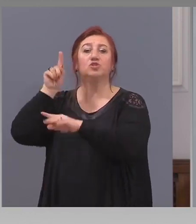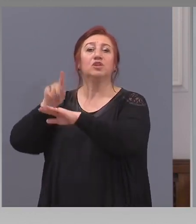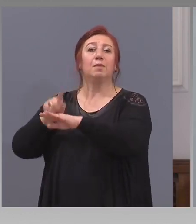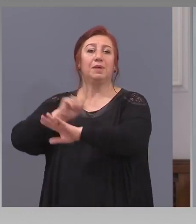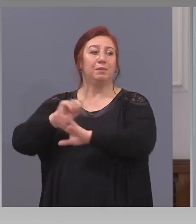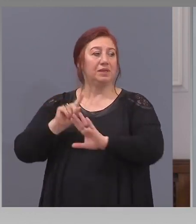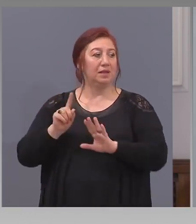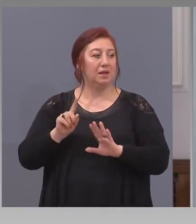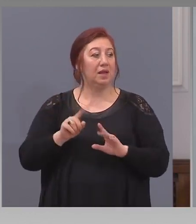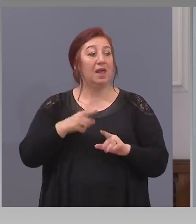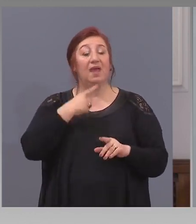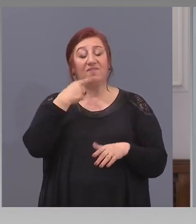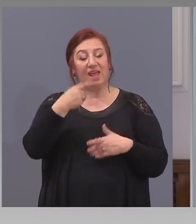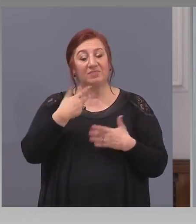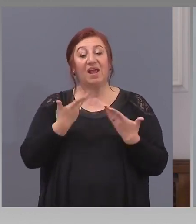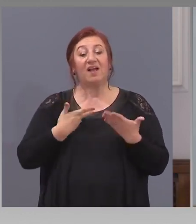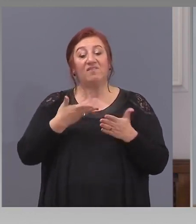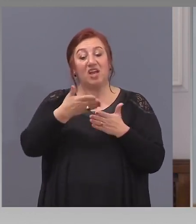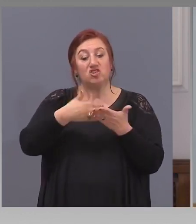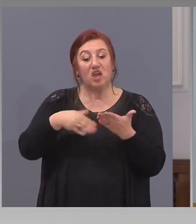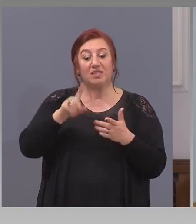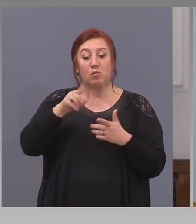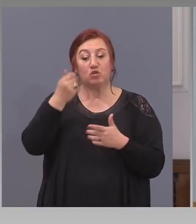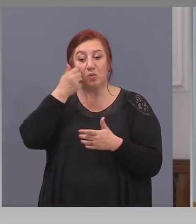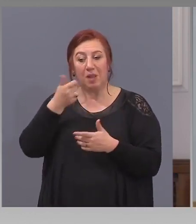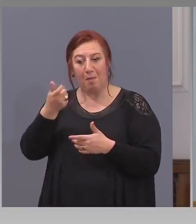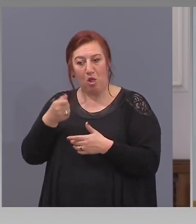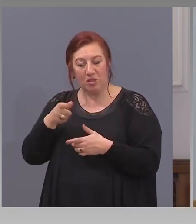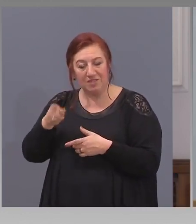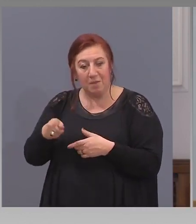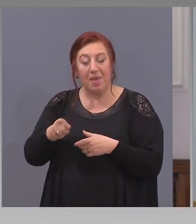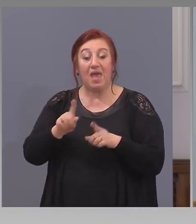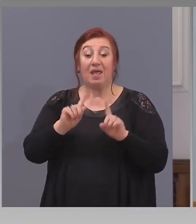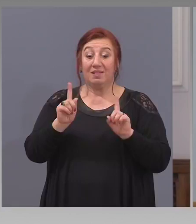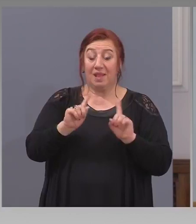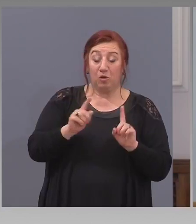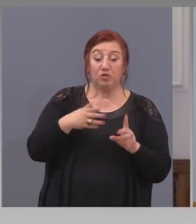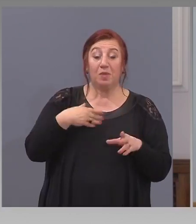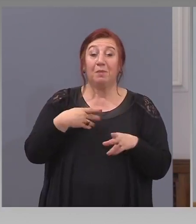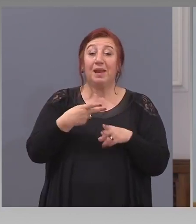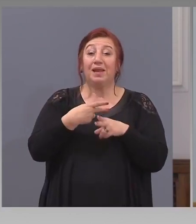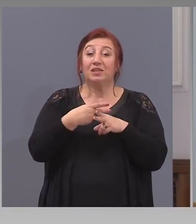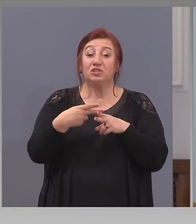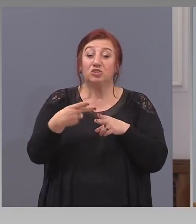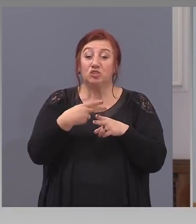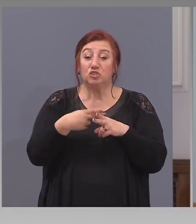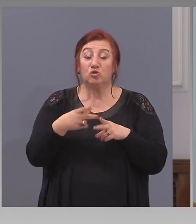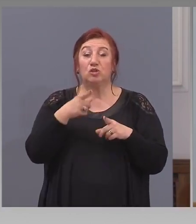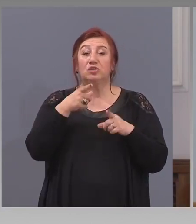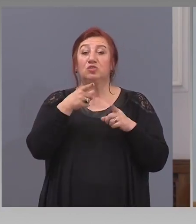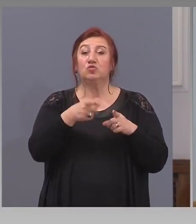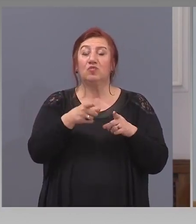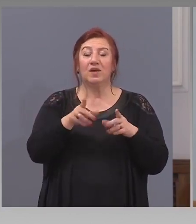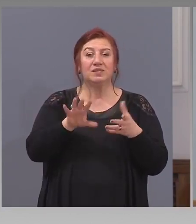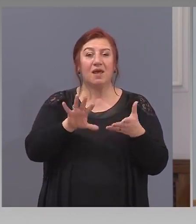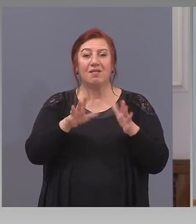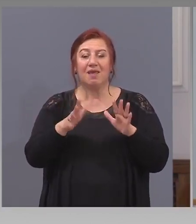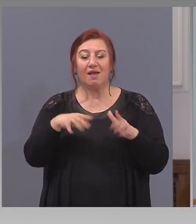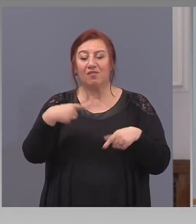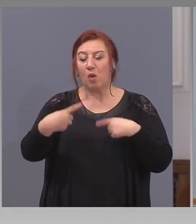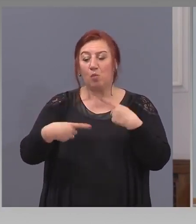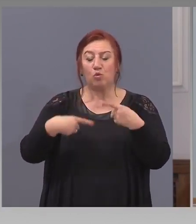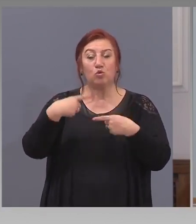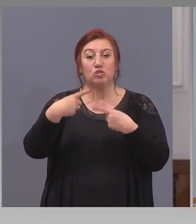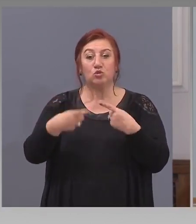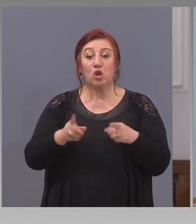Каква част можем да ползваме, каква не можем и има ли чисто, защото това са поне доколкото знам някакви процедури, които не